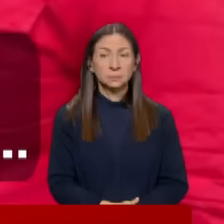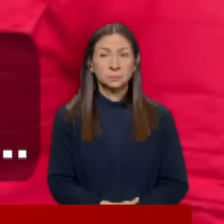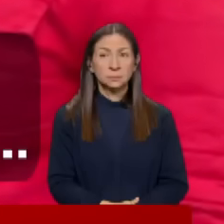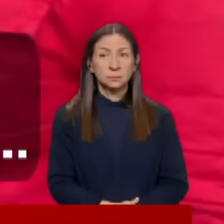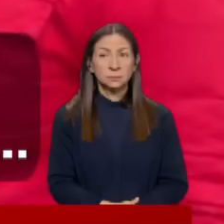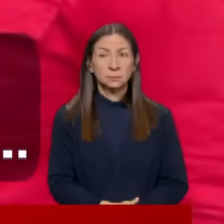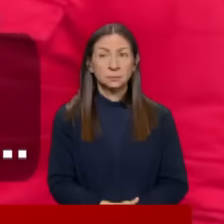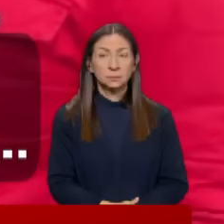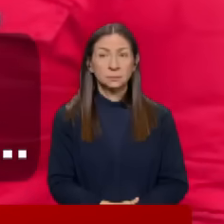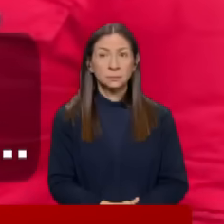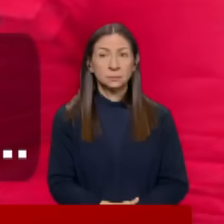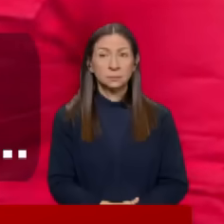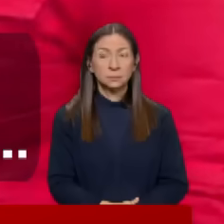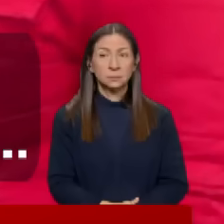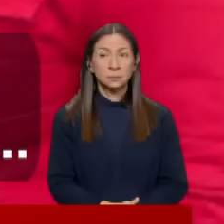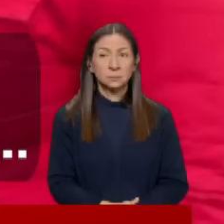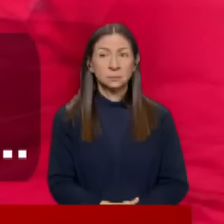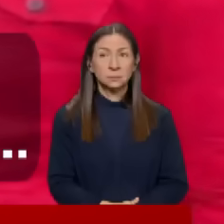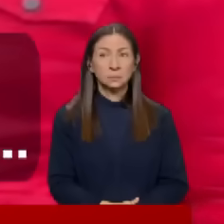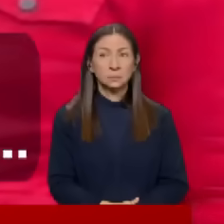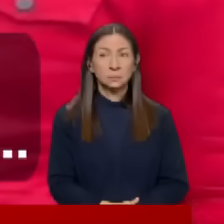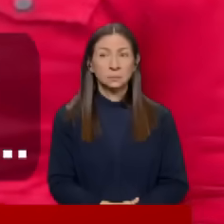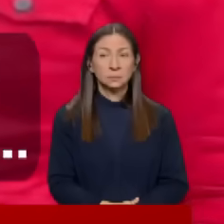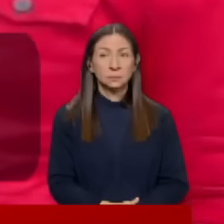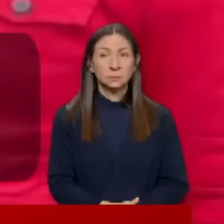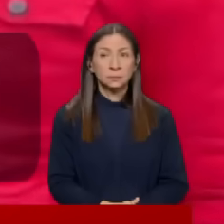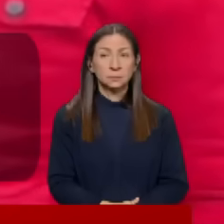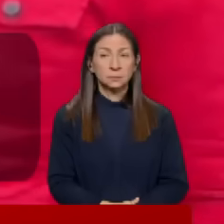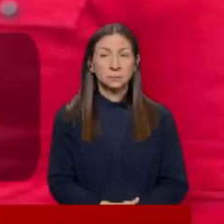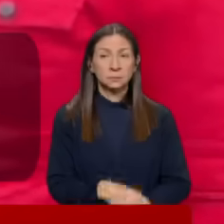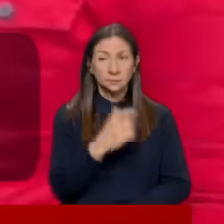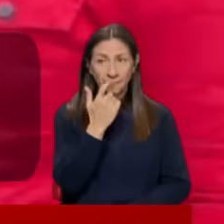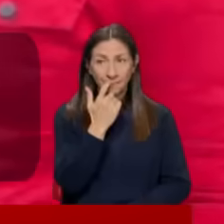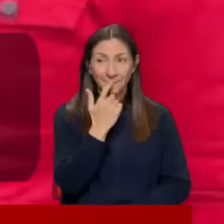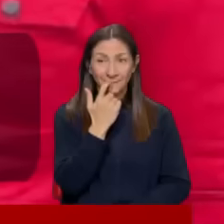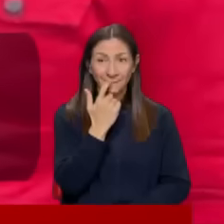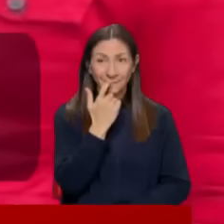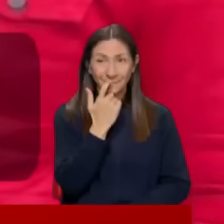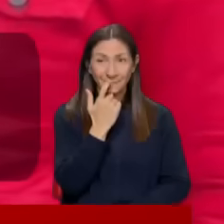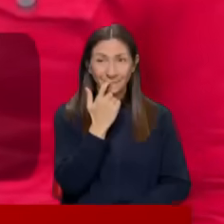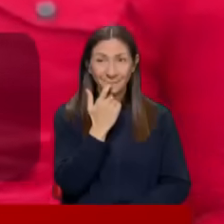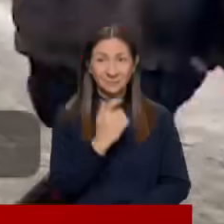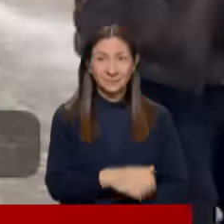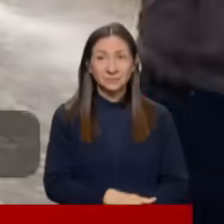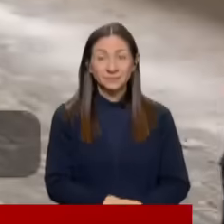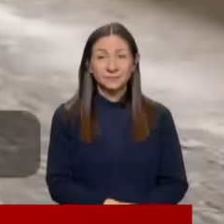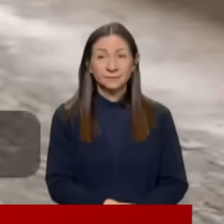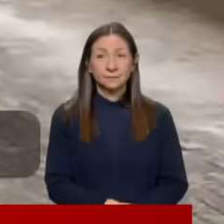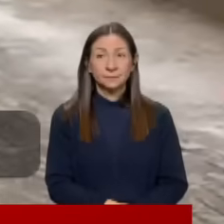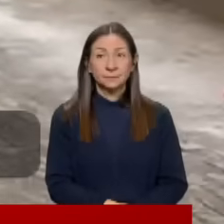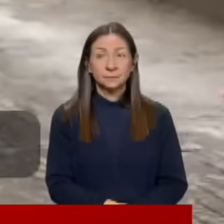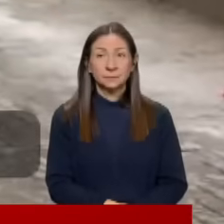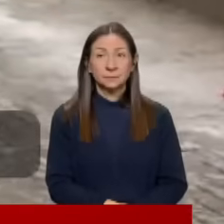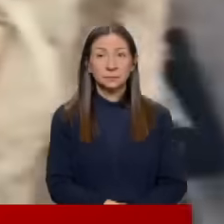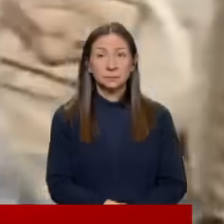Deprem zamanında benim 11 gün sigortamı kestiler. Aldıramıyorum artık. 10 yıllık elemanları da bizim gözümüzün önünde tazminatsız şekilde işten çıkardılar. Biz sendika